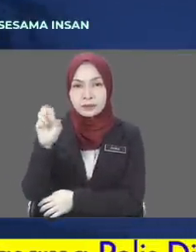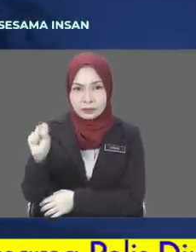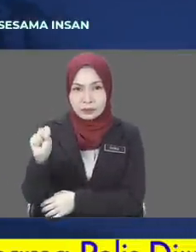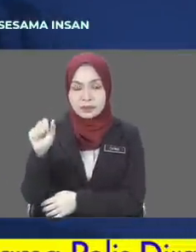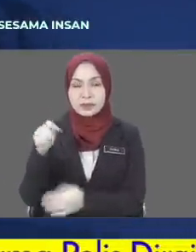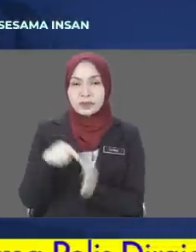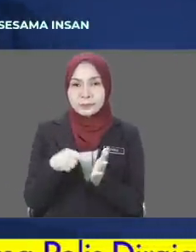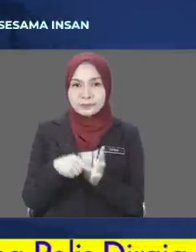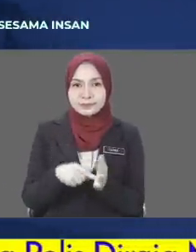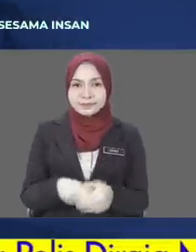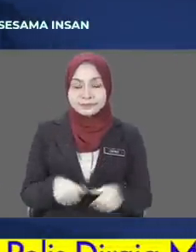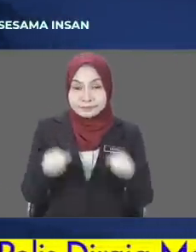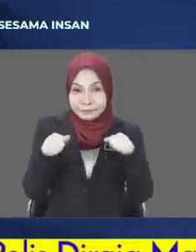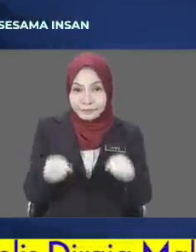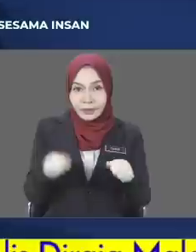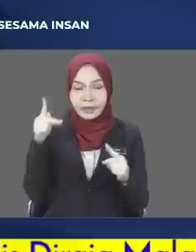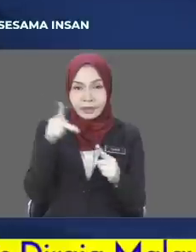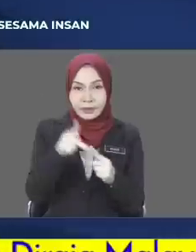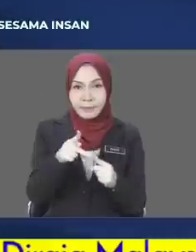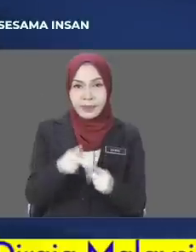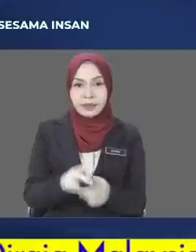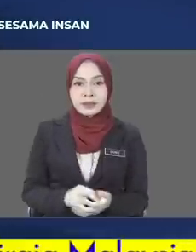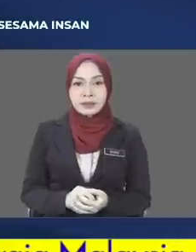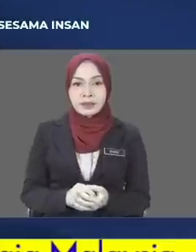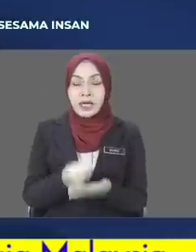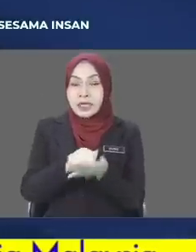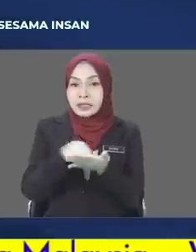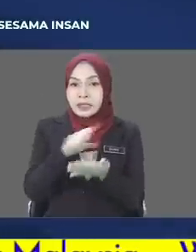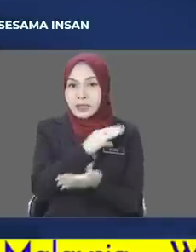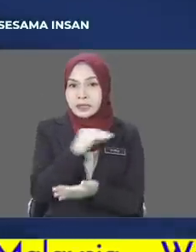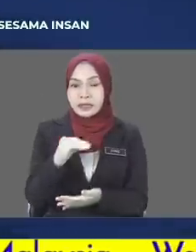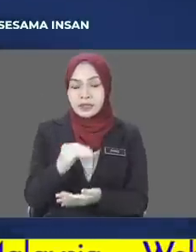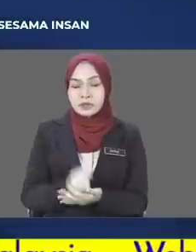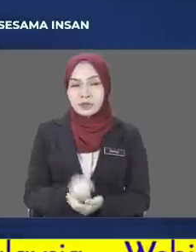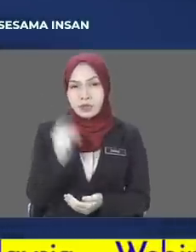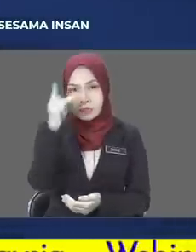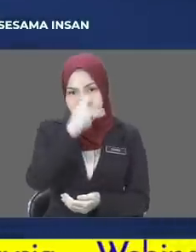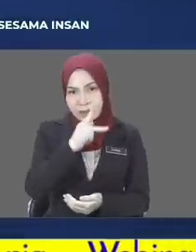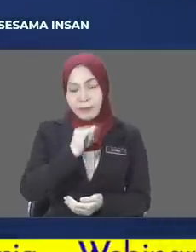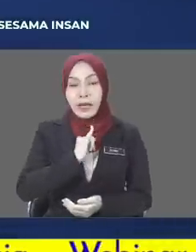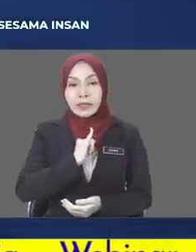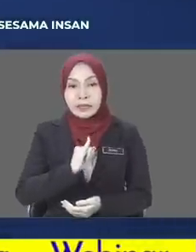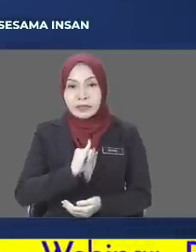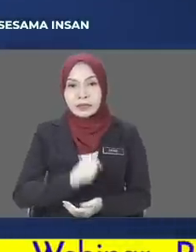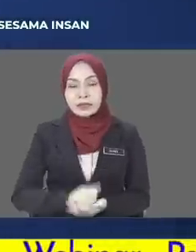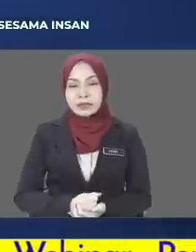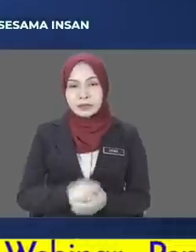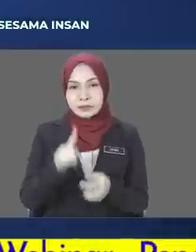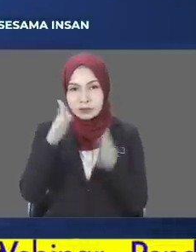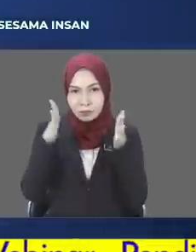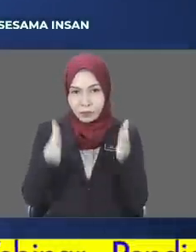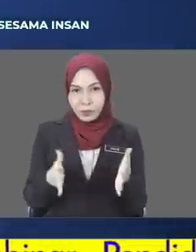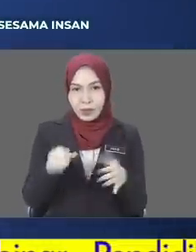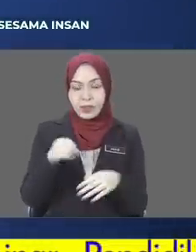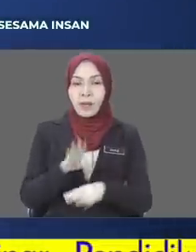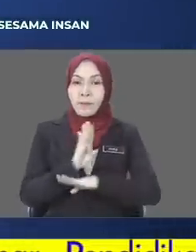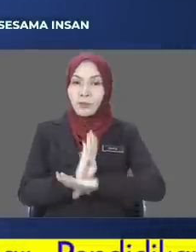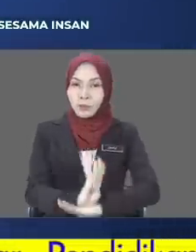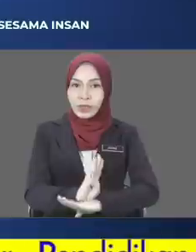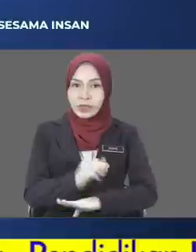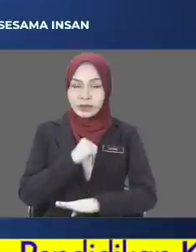penekanan kepada pembentukan sikap nilai dan kepercayaan terhadap identity seseorang dalam budaya